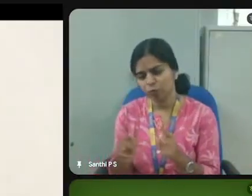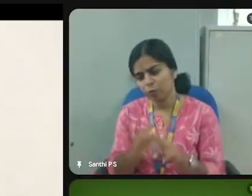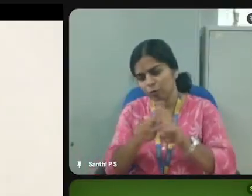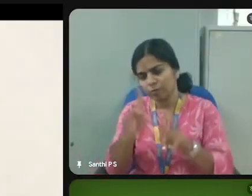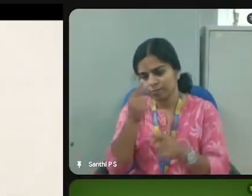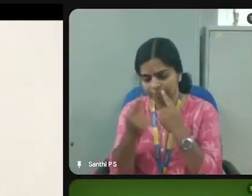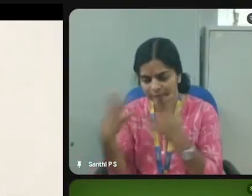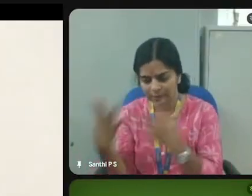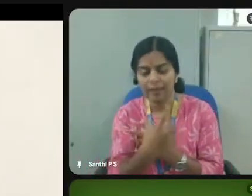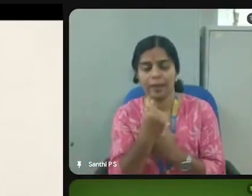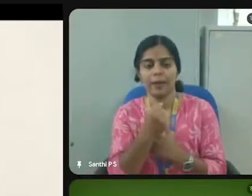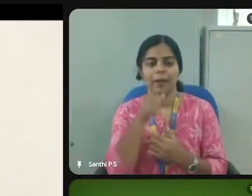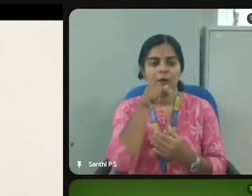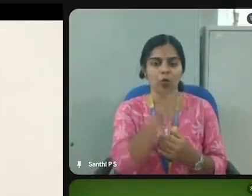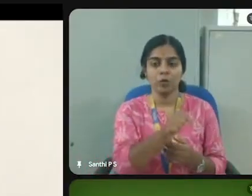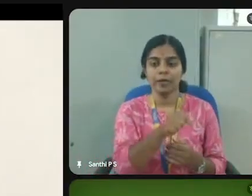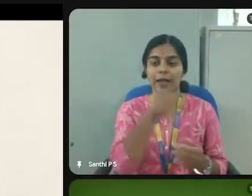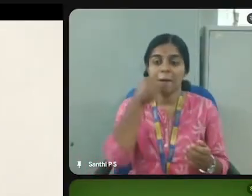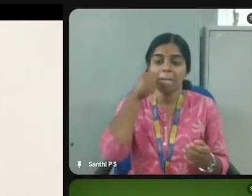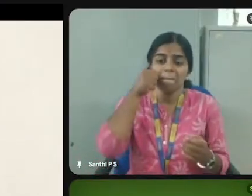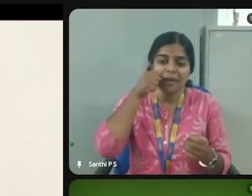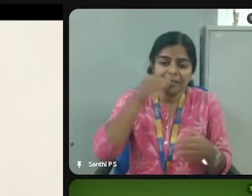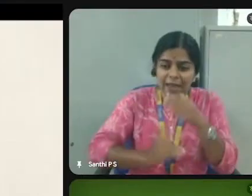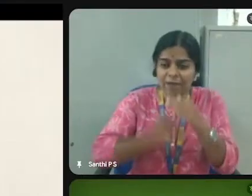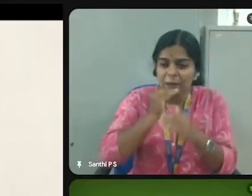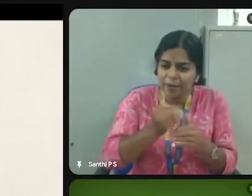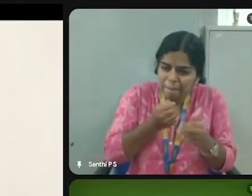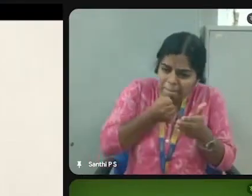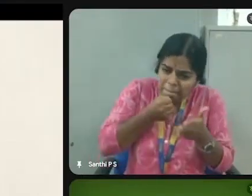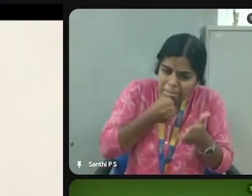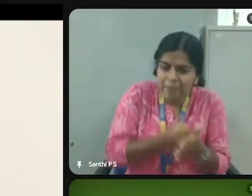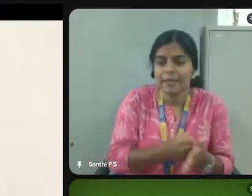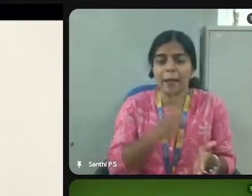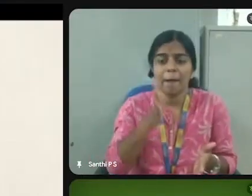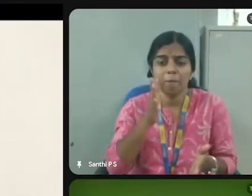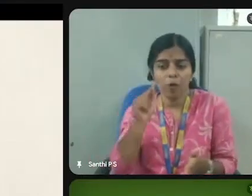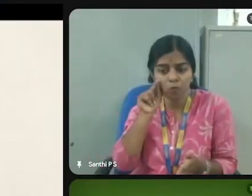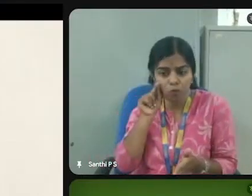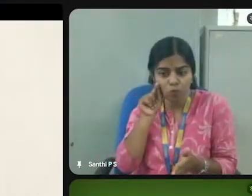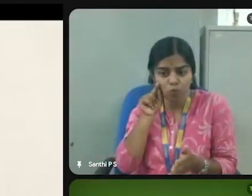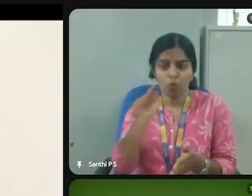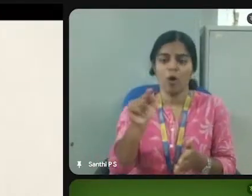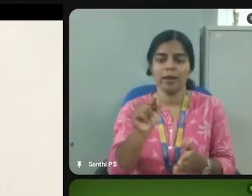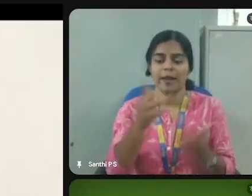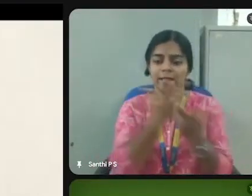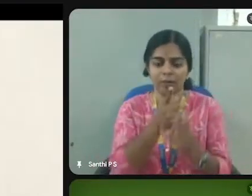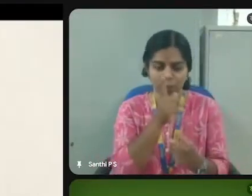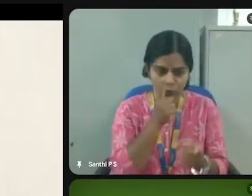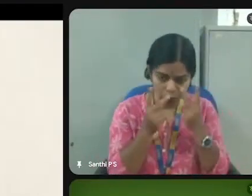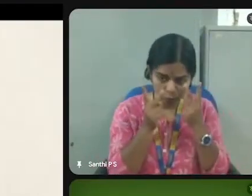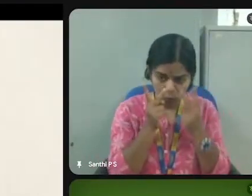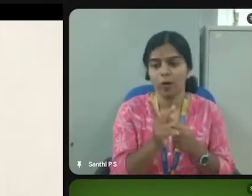സ്റ്റോൺ, നമ്മളെ ഡെവലപ്മെന്റൽ മൈൽ സ്റ്റോൺ എന്ന് പറയുന്നത് അവർക്ക് ഈ ഹെഡ് കൺട്രോൾ, അതേപോലെ തന്നെ റോളിംഗ്, ക്രോളിംഗ്,